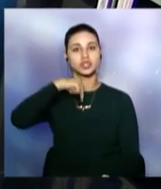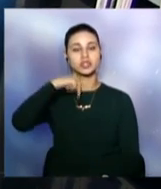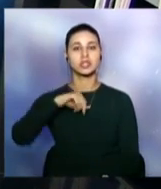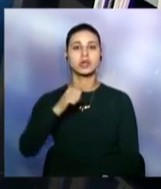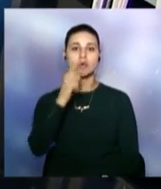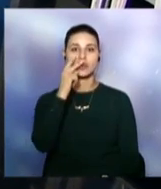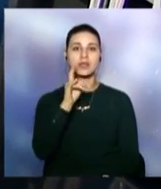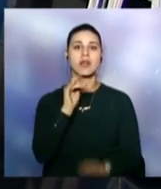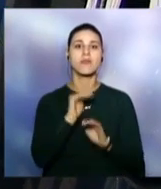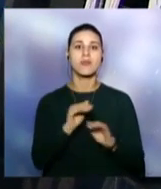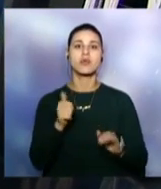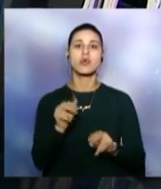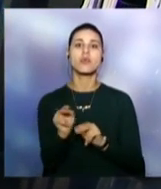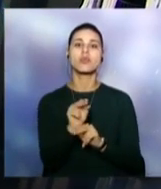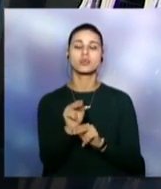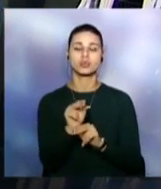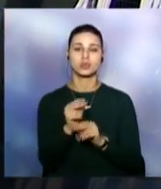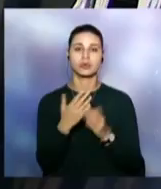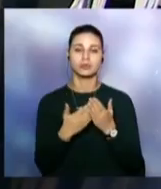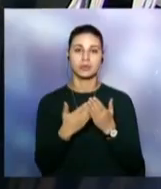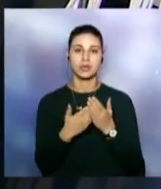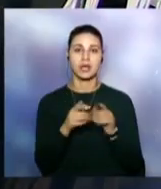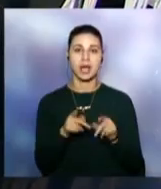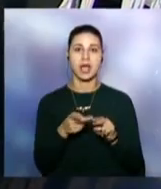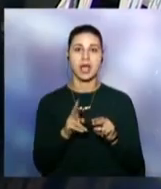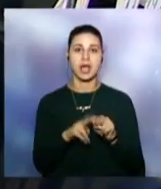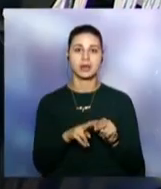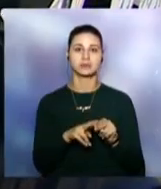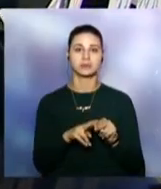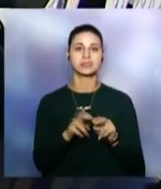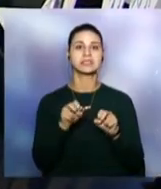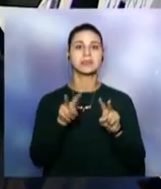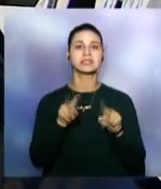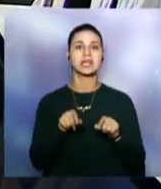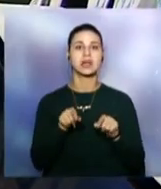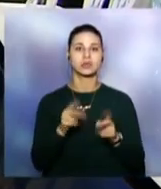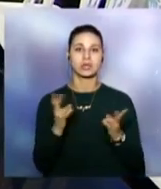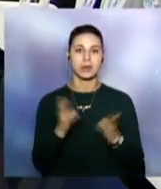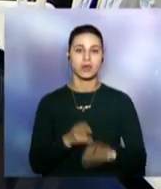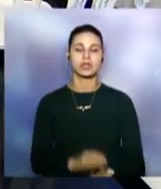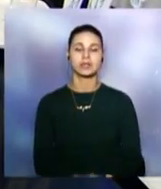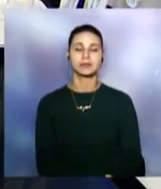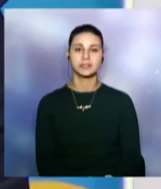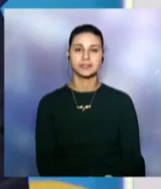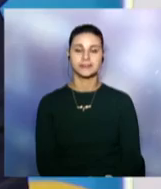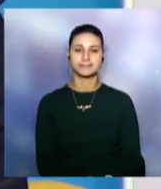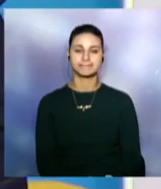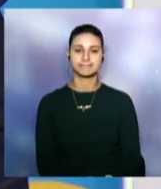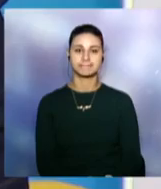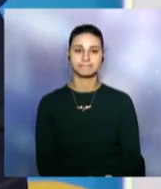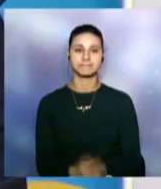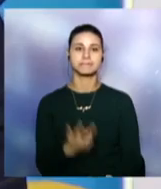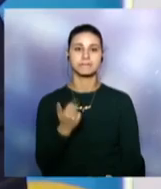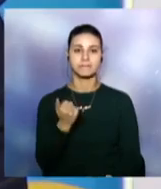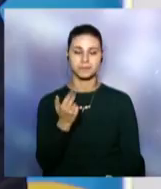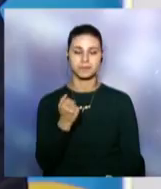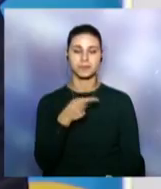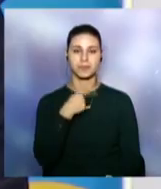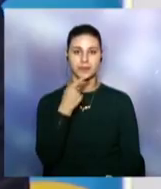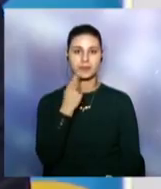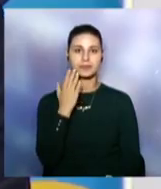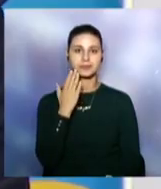როგორ ხედავთ ბავშვებს და როგორ მკურნალობთ აი ამ ტექნოლოგიური სიახლის გამოყენებით? დიახ, ნამდვილად მართალი